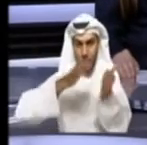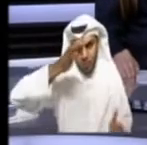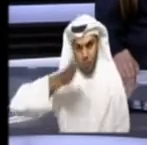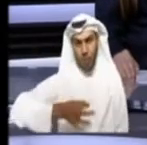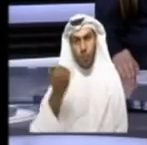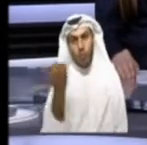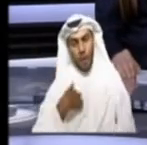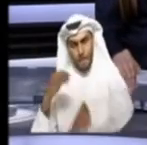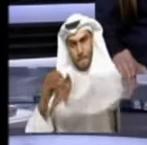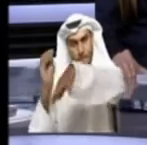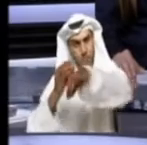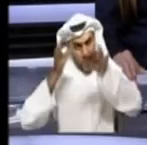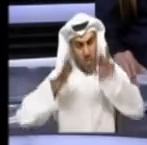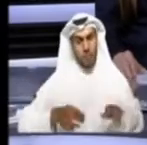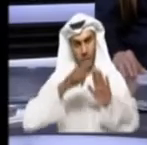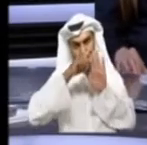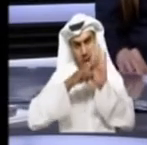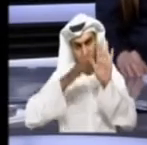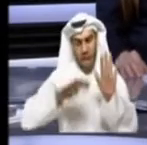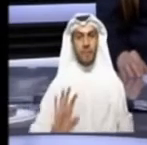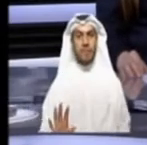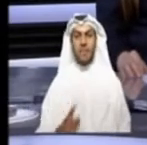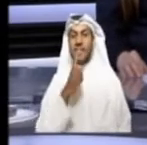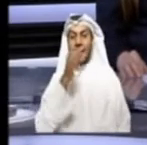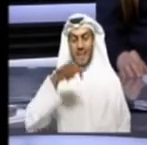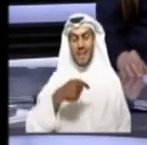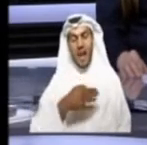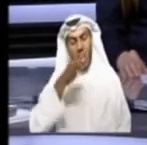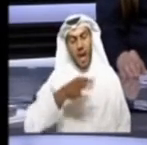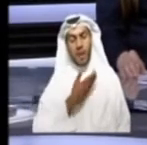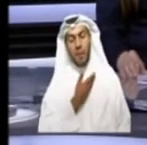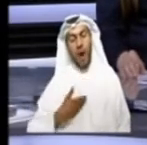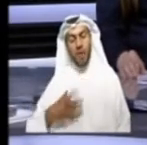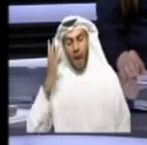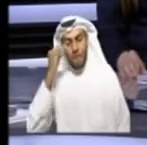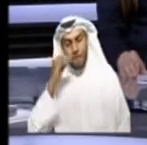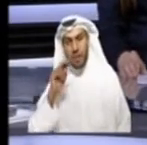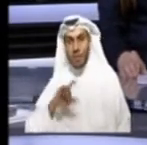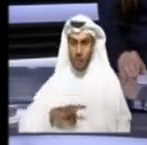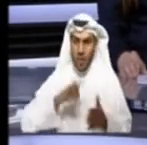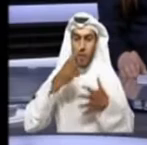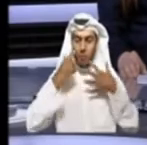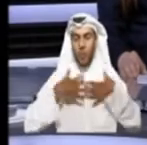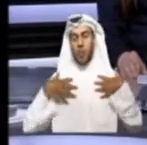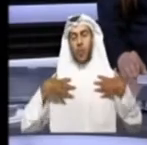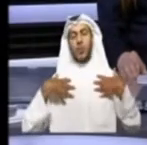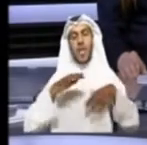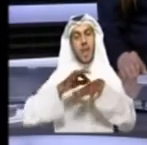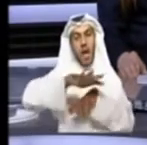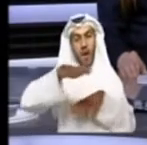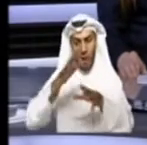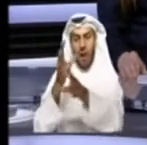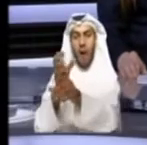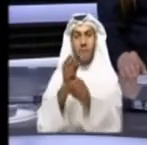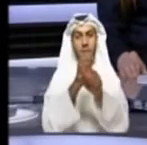سلامة الحجاج ونجاح موسم الحج لهذا العام. جاء ذلك خلال اللقاء التنويري لبعثة الحج الكويتية للاطلاع